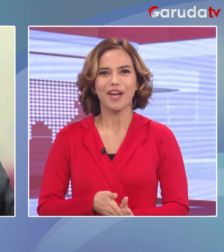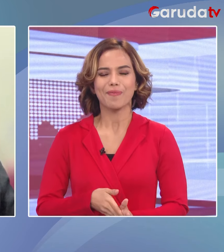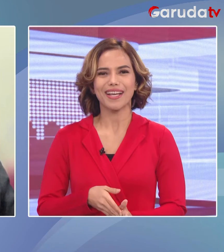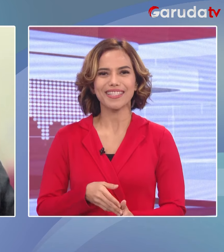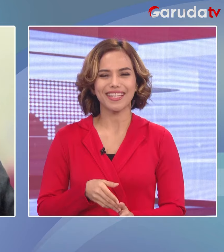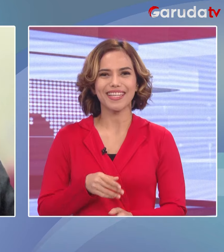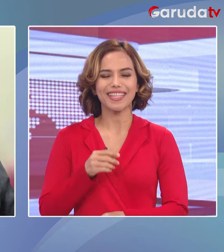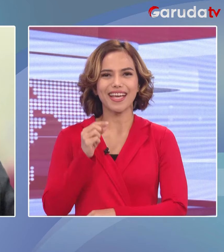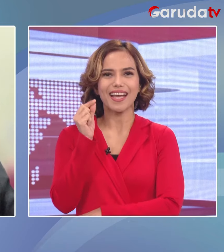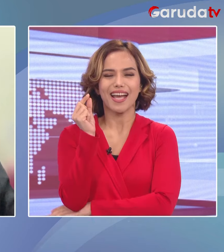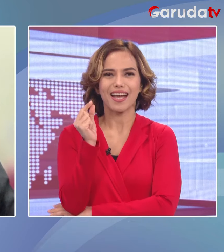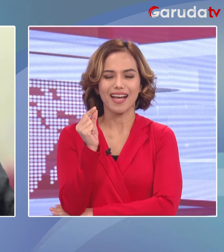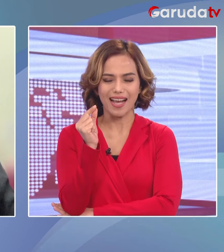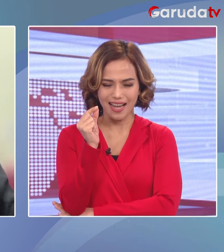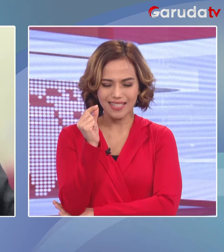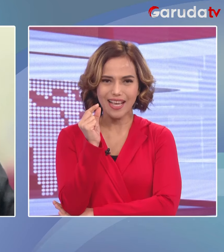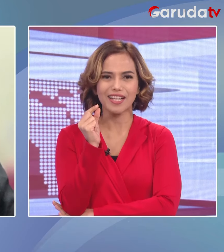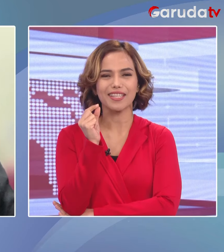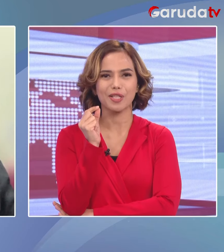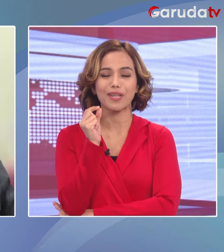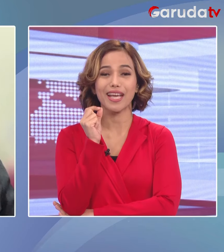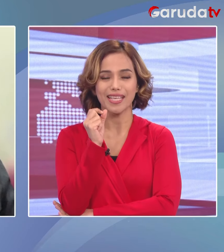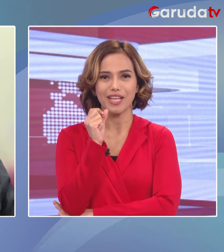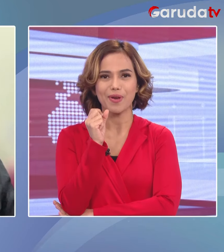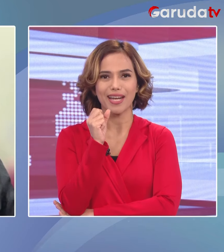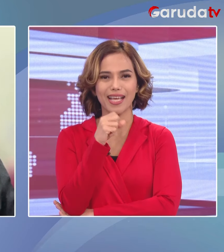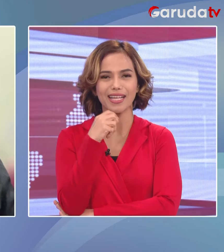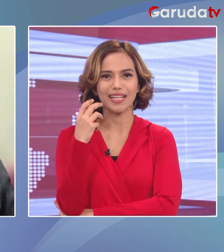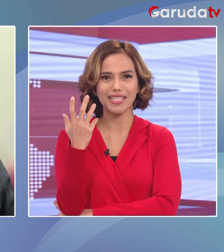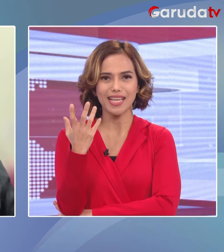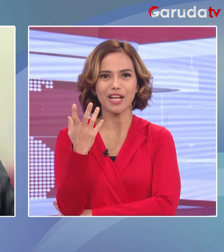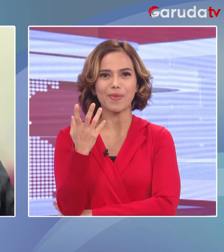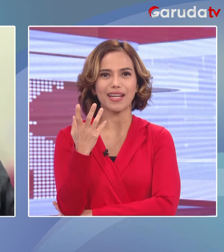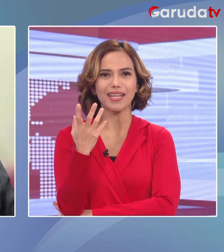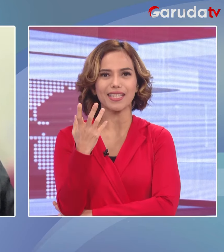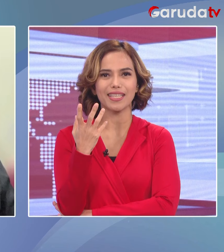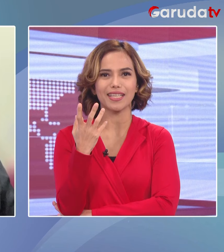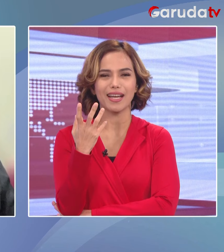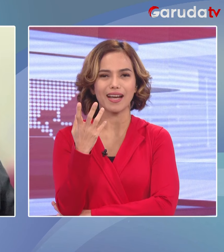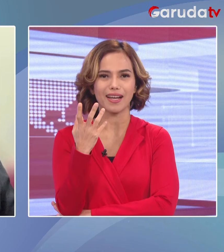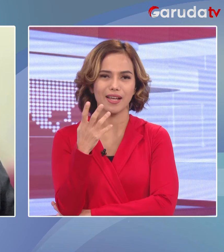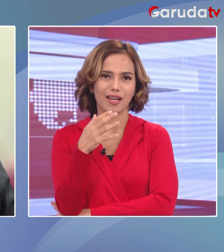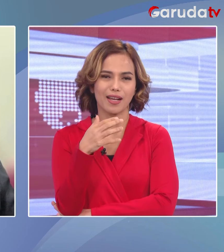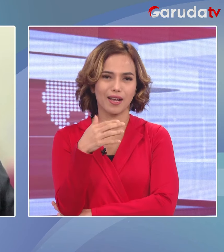Pagi. Mbak Esther, ini kita saya akan sedikit bertanya ini mengenai rilis yang kemarin